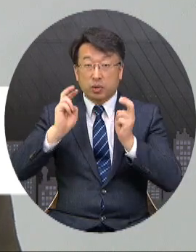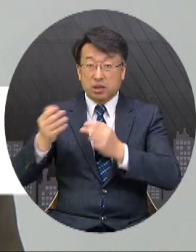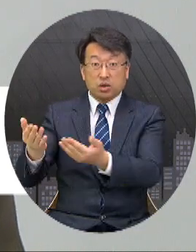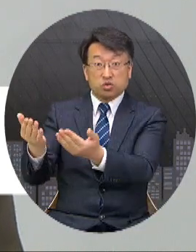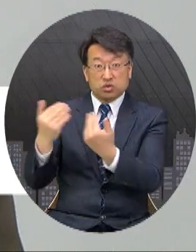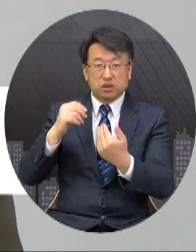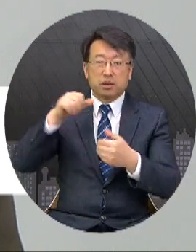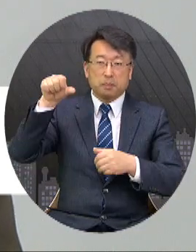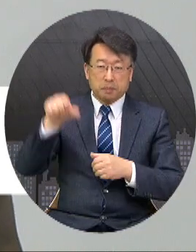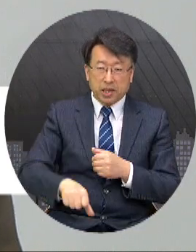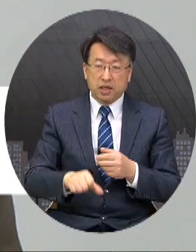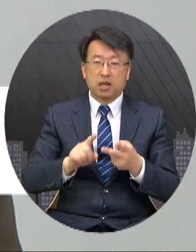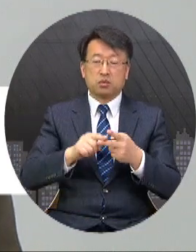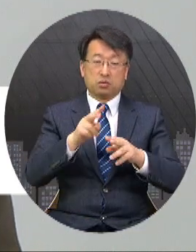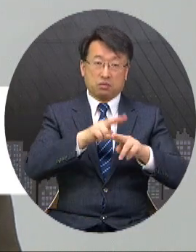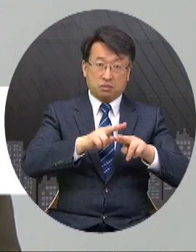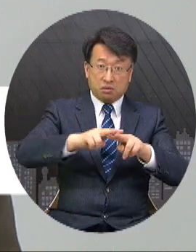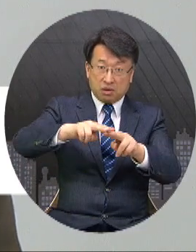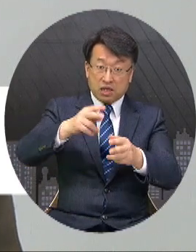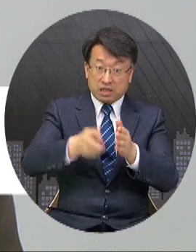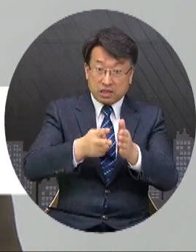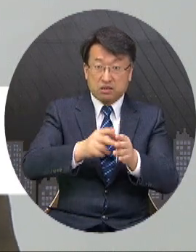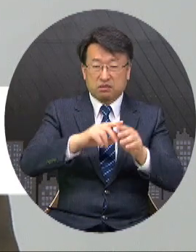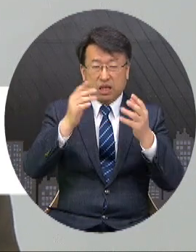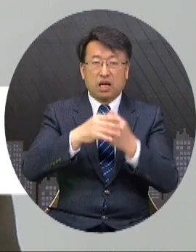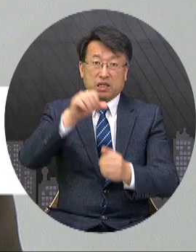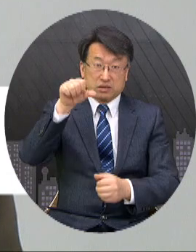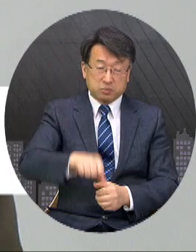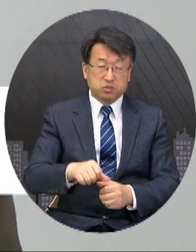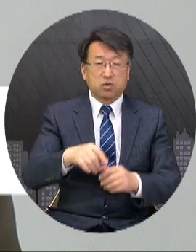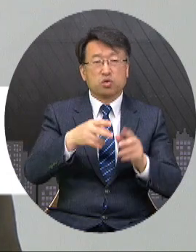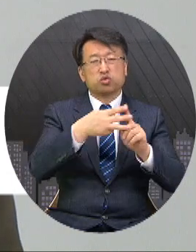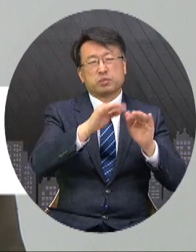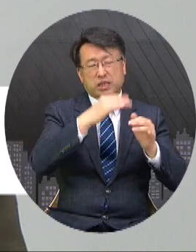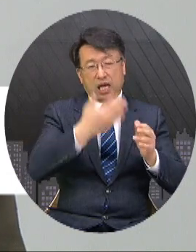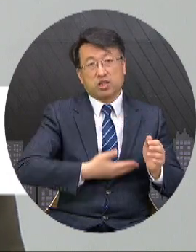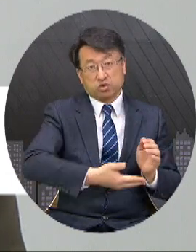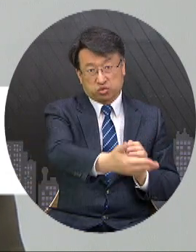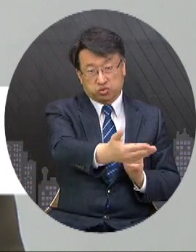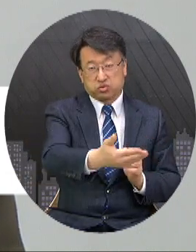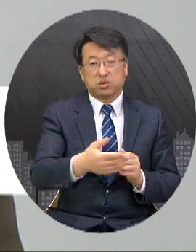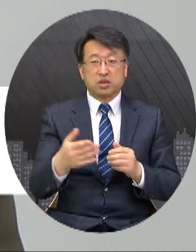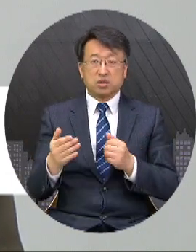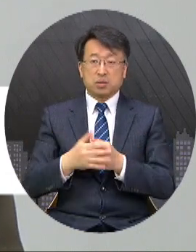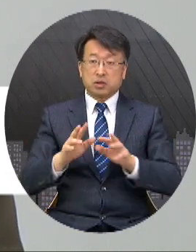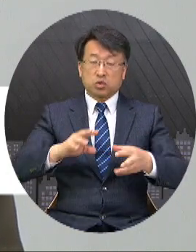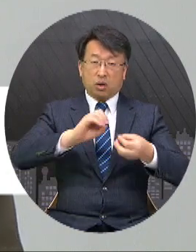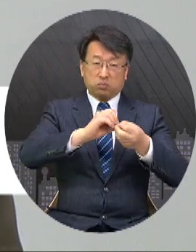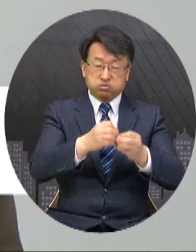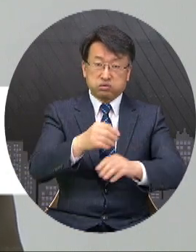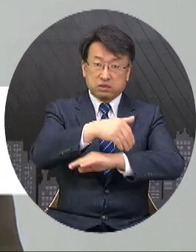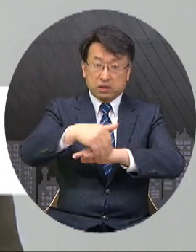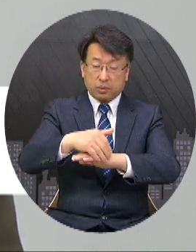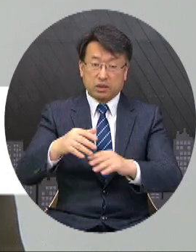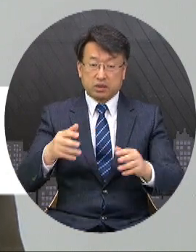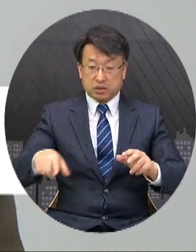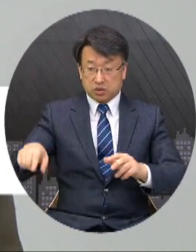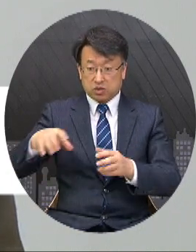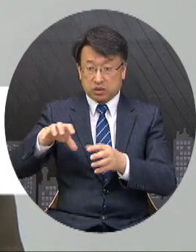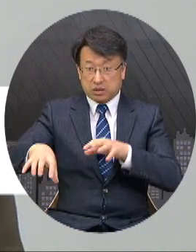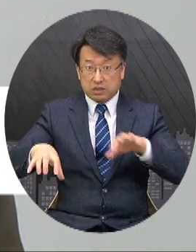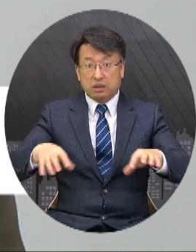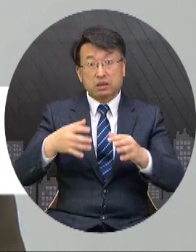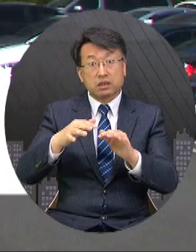포함한 하동 알프스 프로젝트의 파탄을 국민들에게 알리고 그동안 황당한 계획으로 지역 민 간의